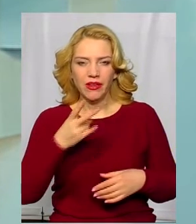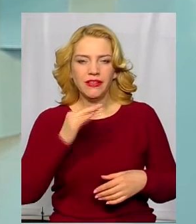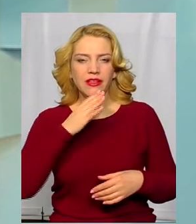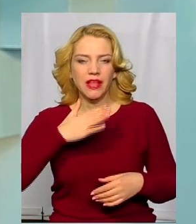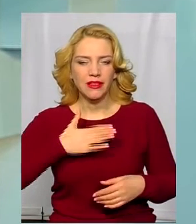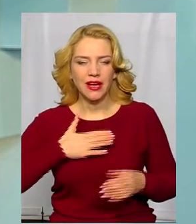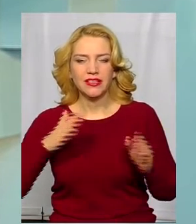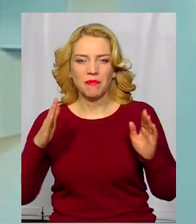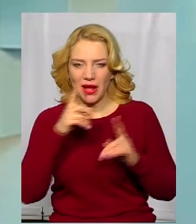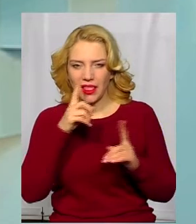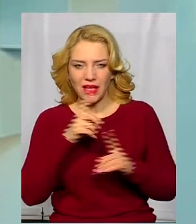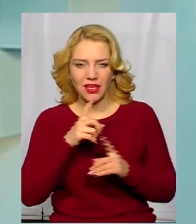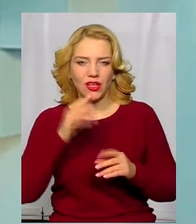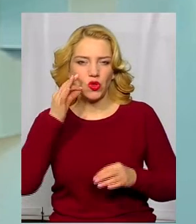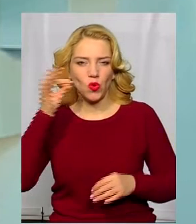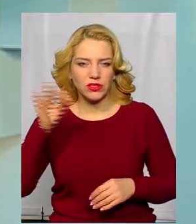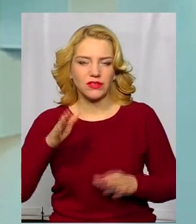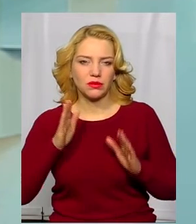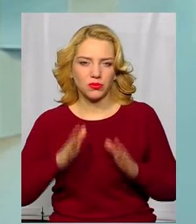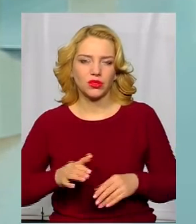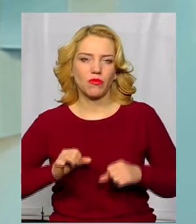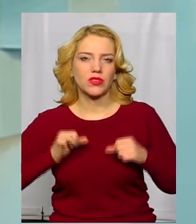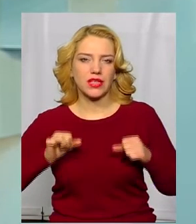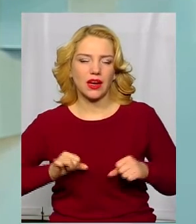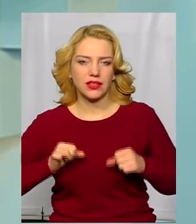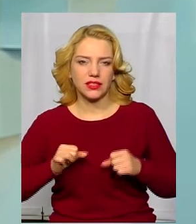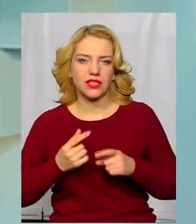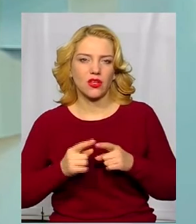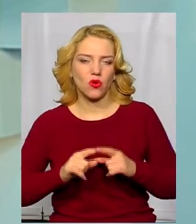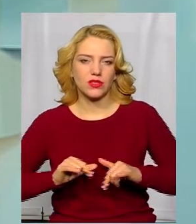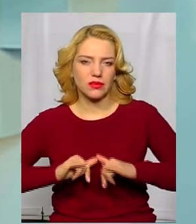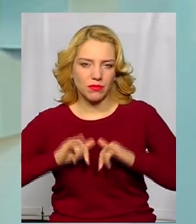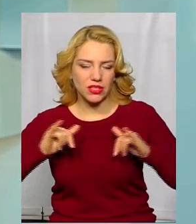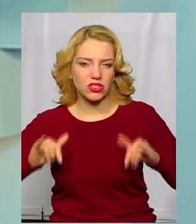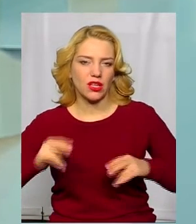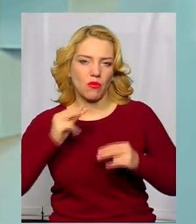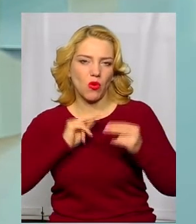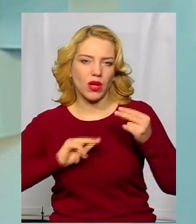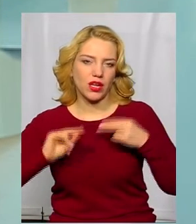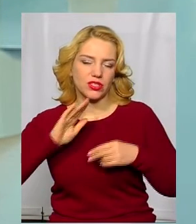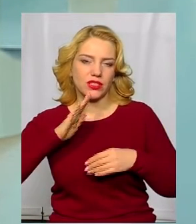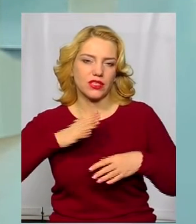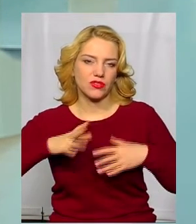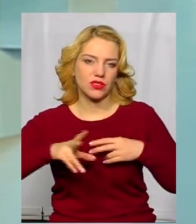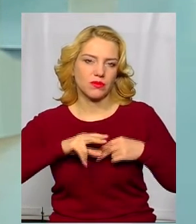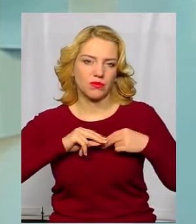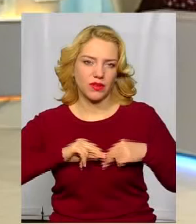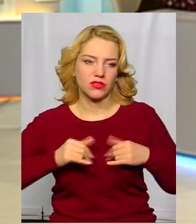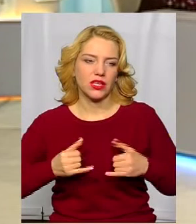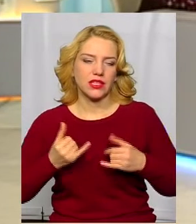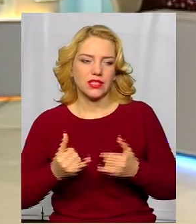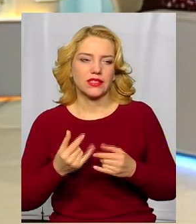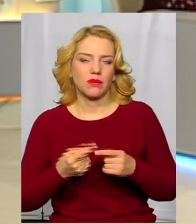на наш маленький досвід, будемо старатись його збільшити і покращити нашу співпрацю. Це поки для